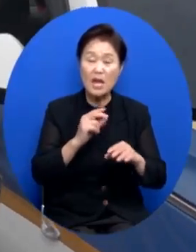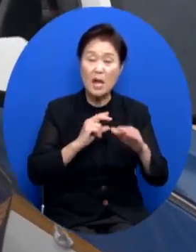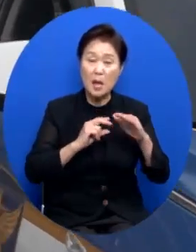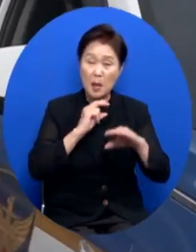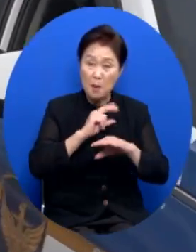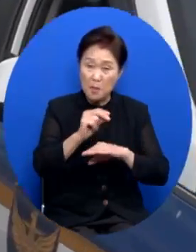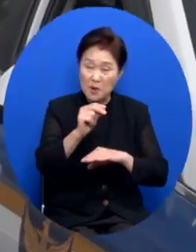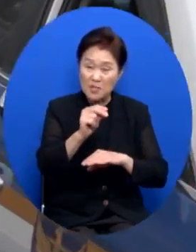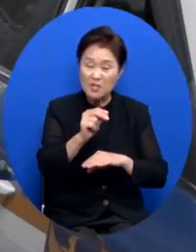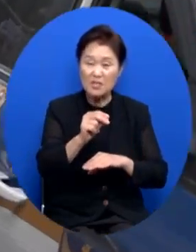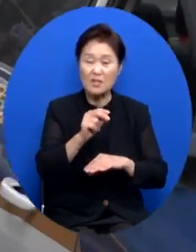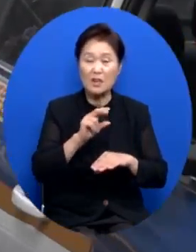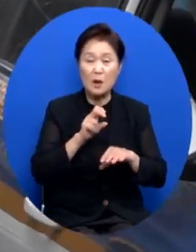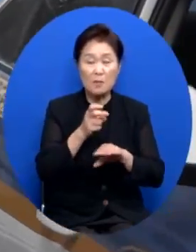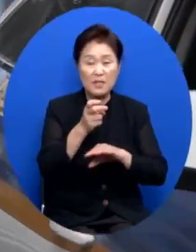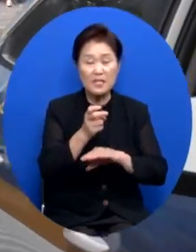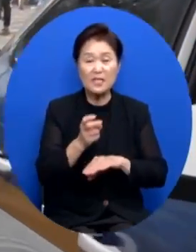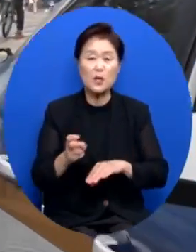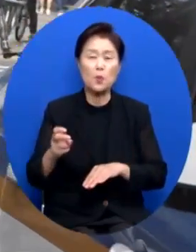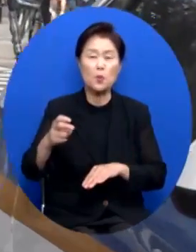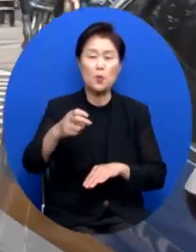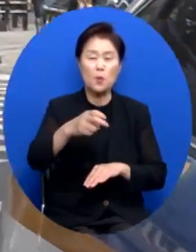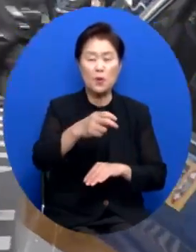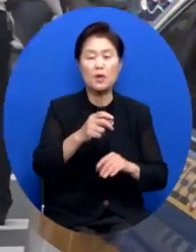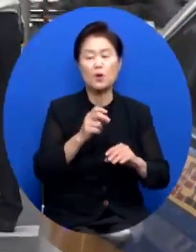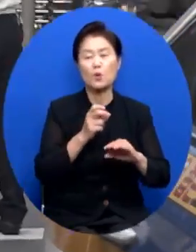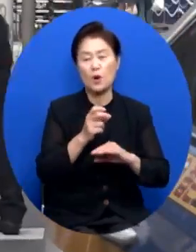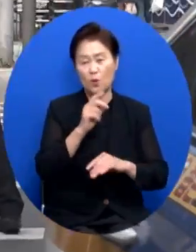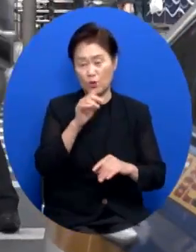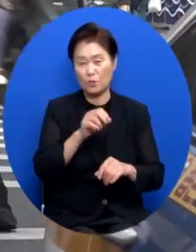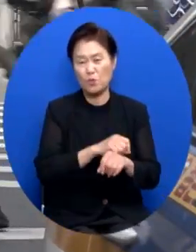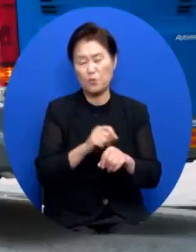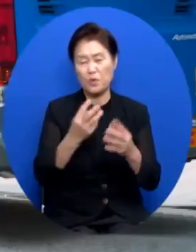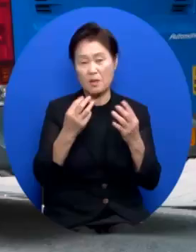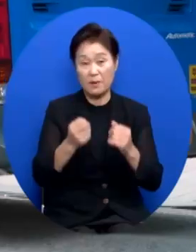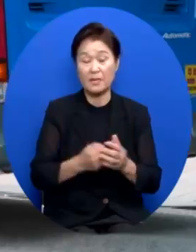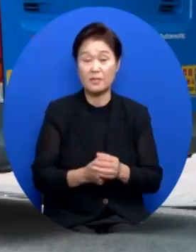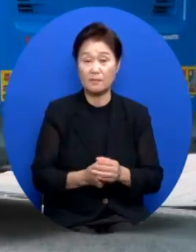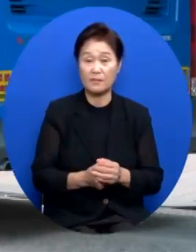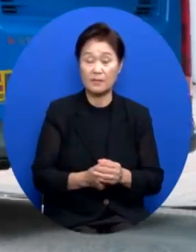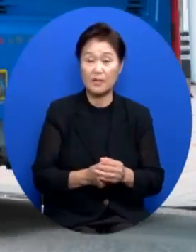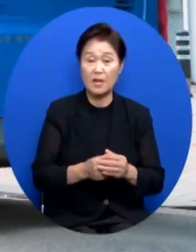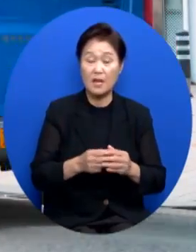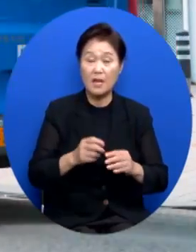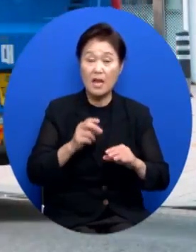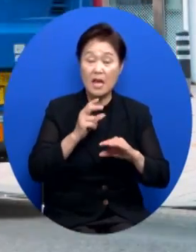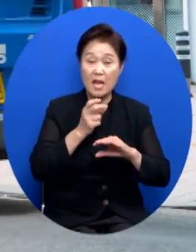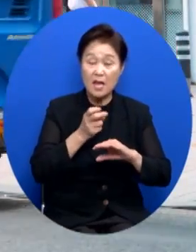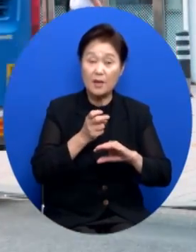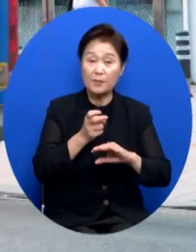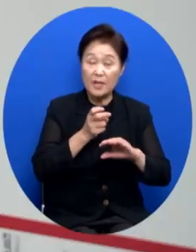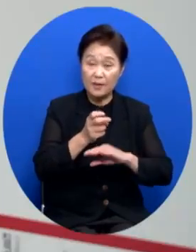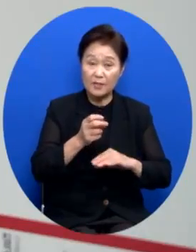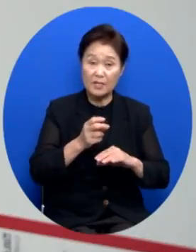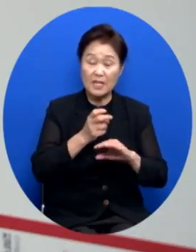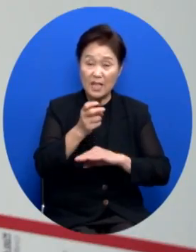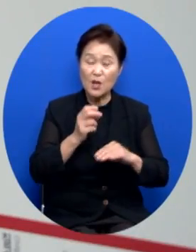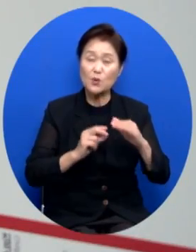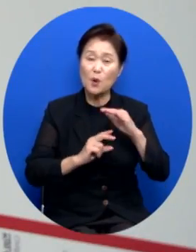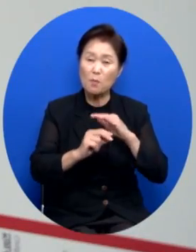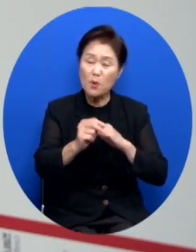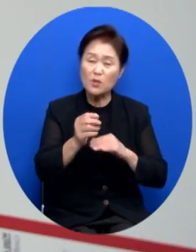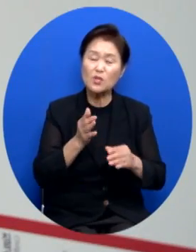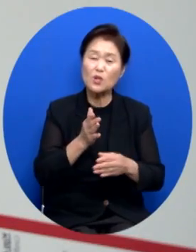전용지구를 우회로 운행됐기 때문입니다. 지난 9월 7일 기준 대중교통 전용지구 안 버스 정류장